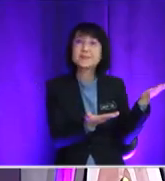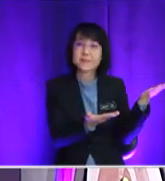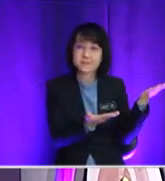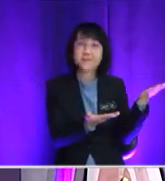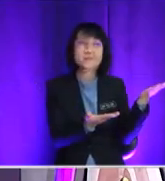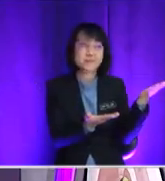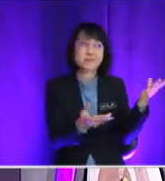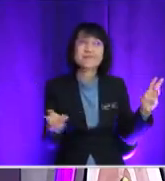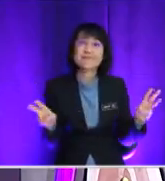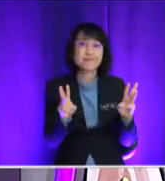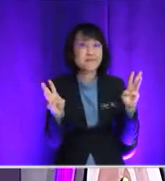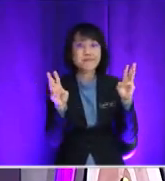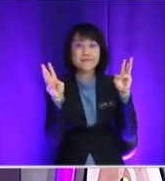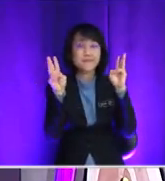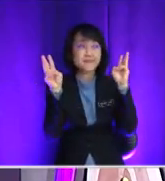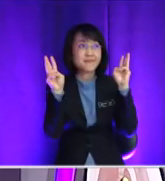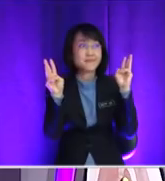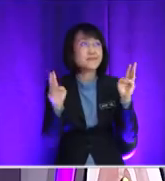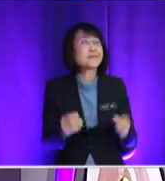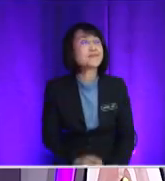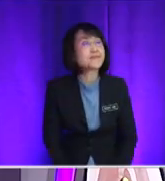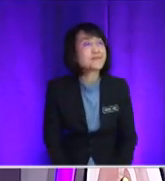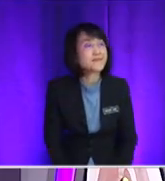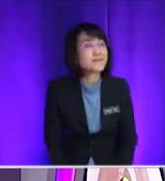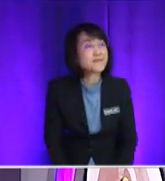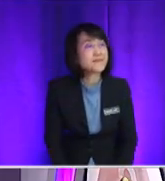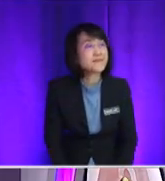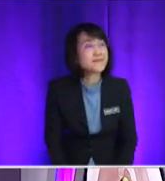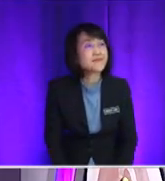jadi dia udah bagian luar oke